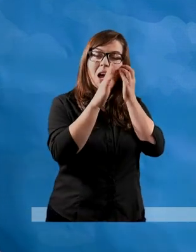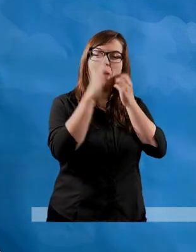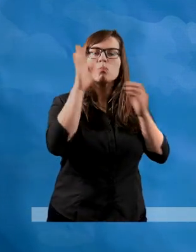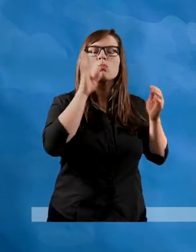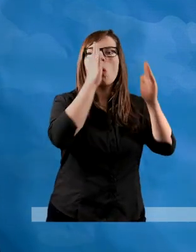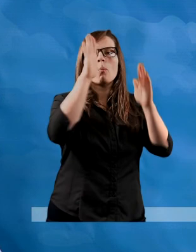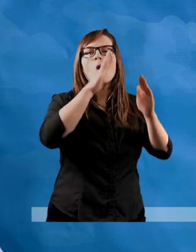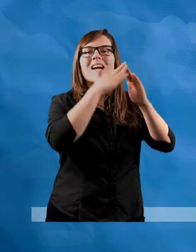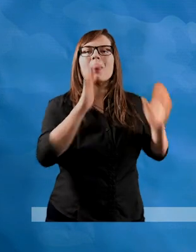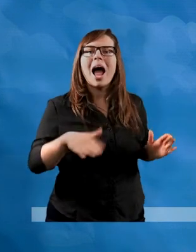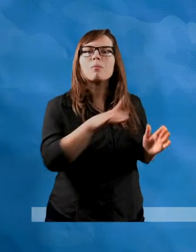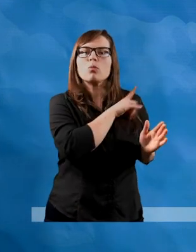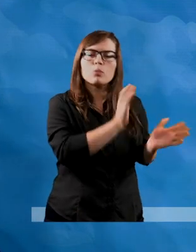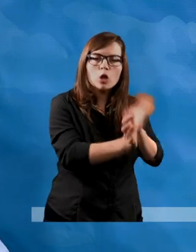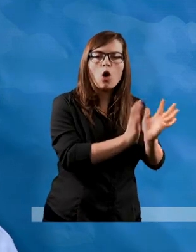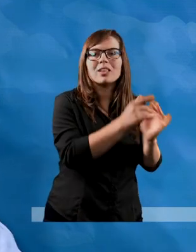namiotu